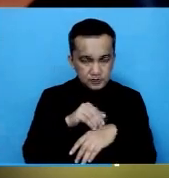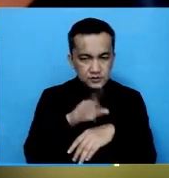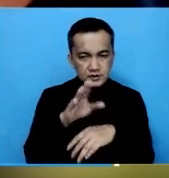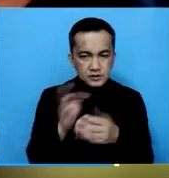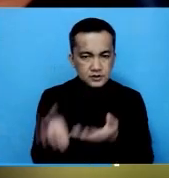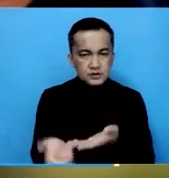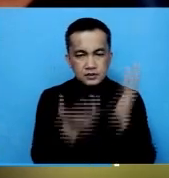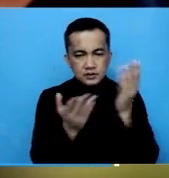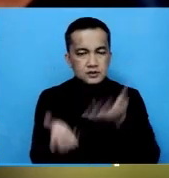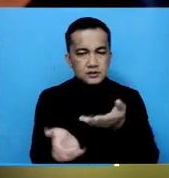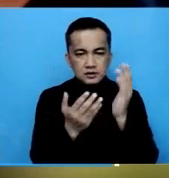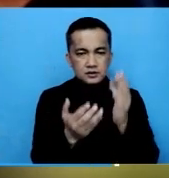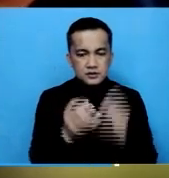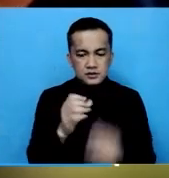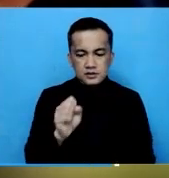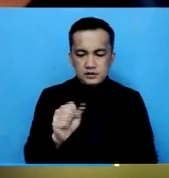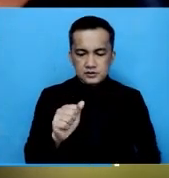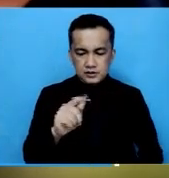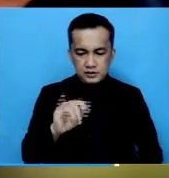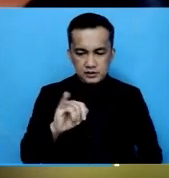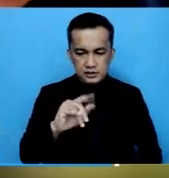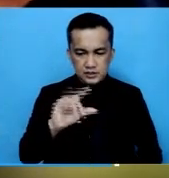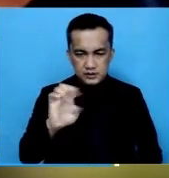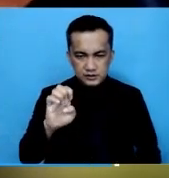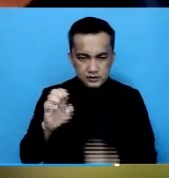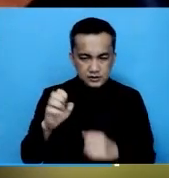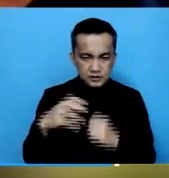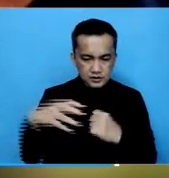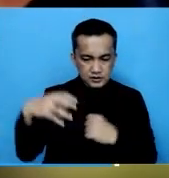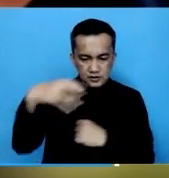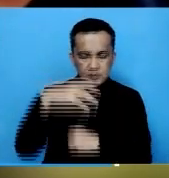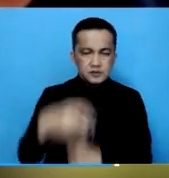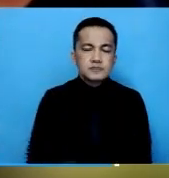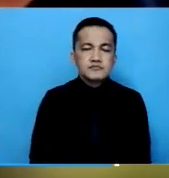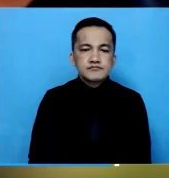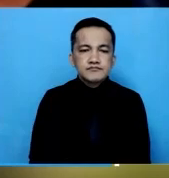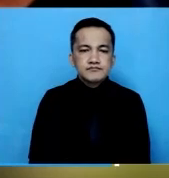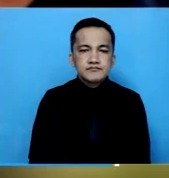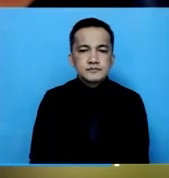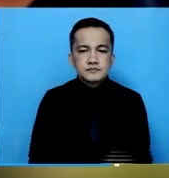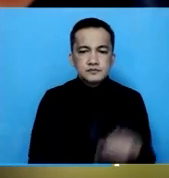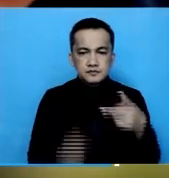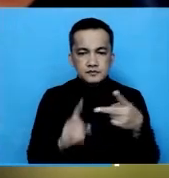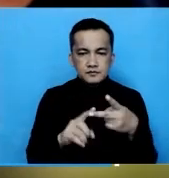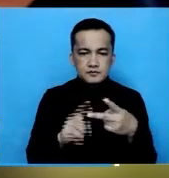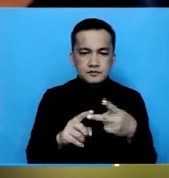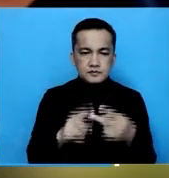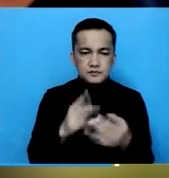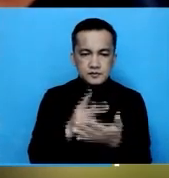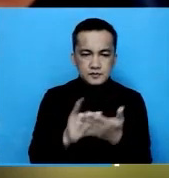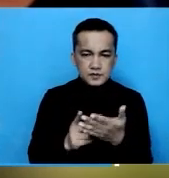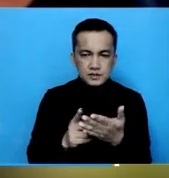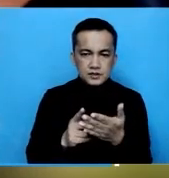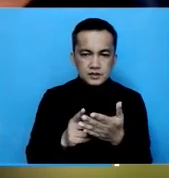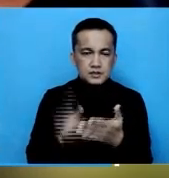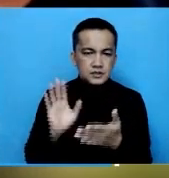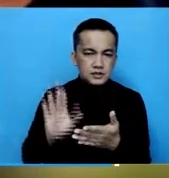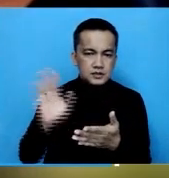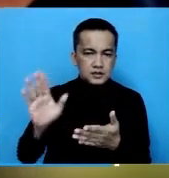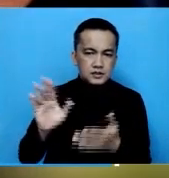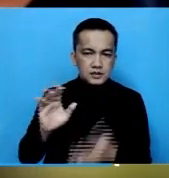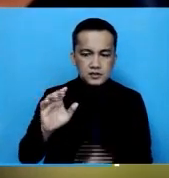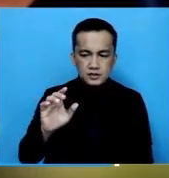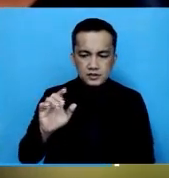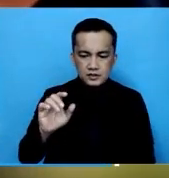or maglagay ng satellites in orbit. And pangalawa, yun nga ay maglagay ng mga parts or components ng kanilang